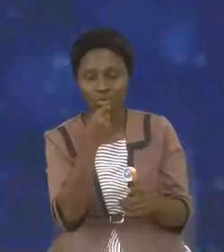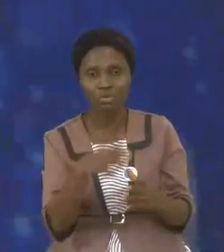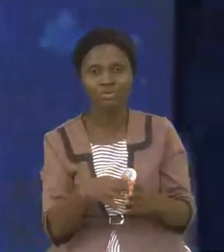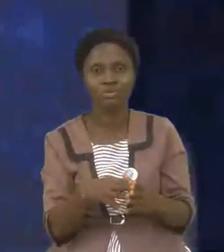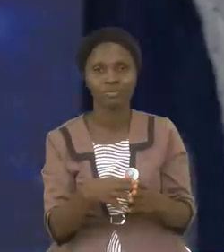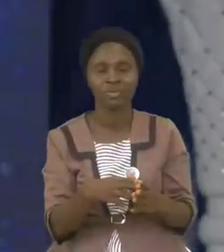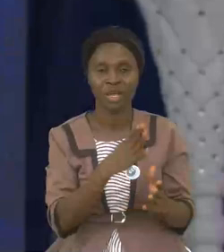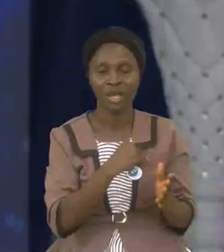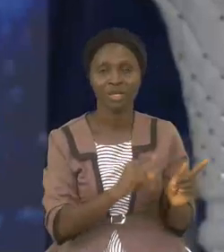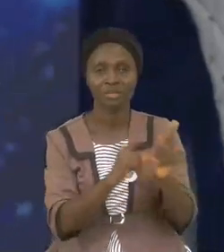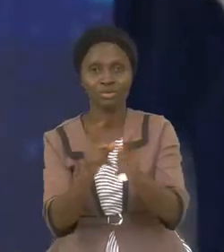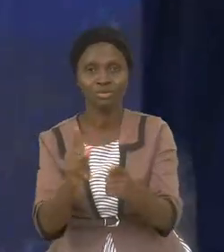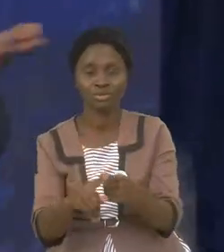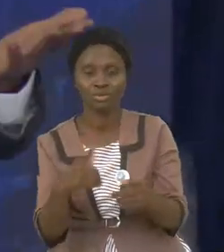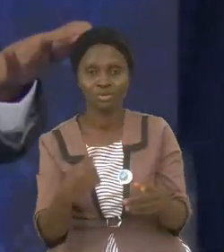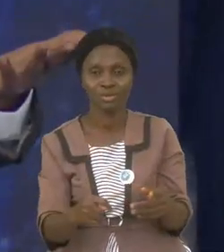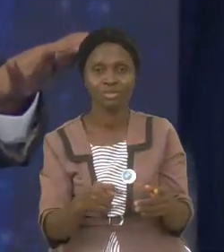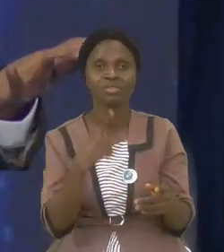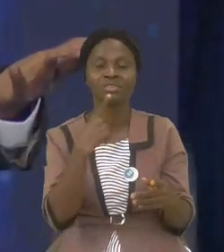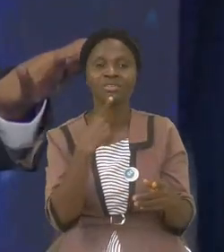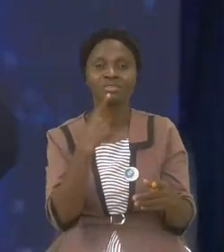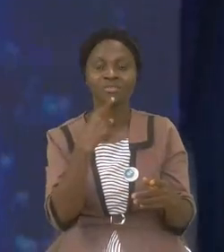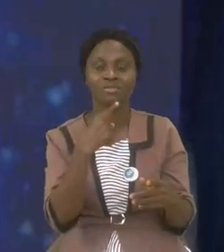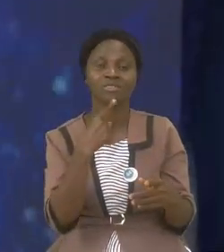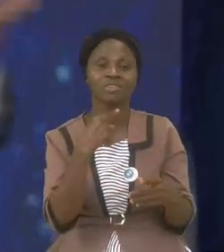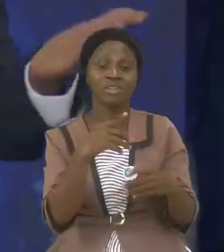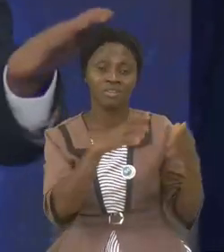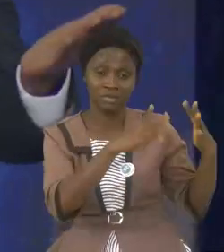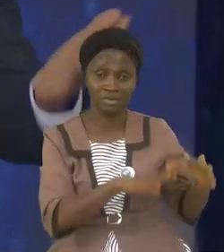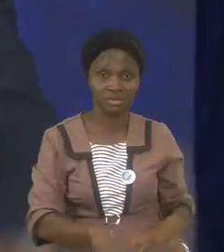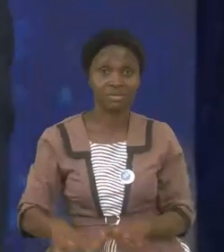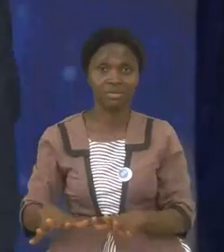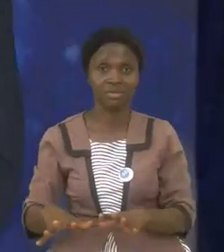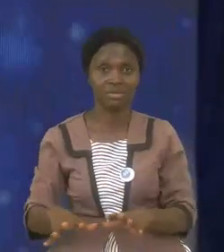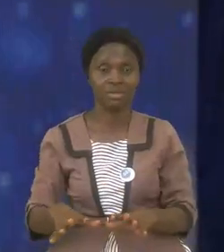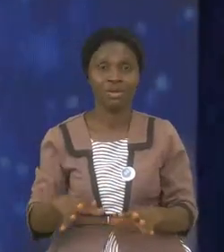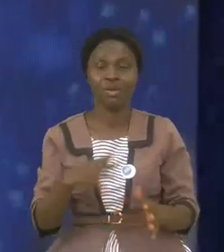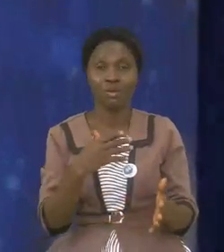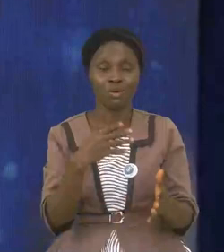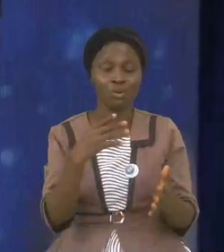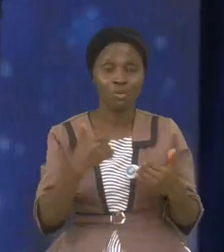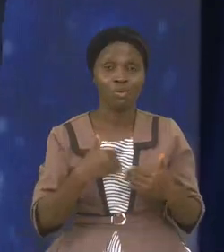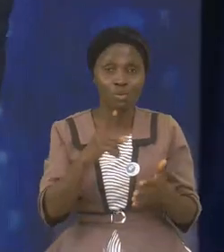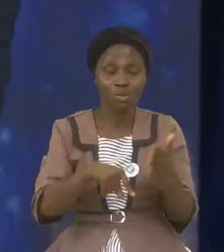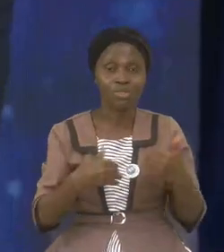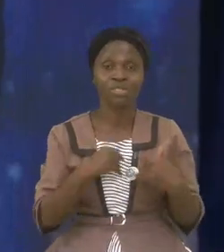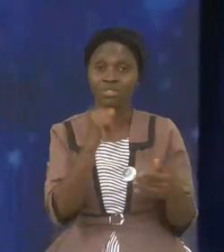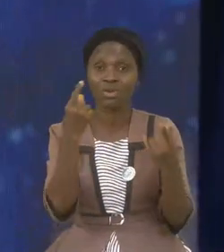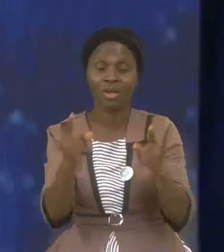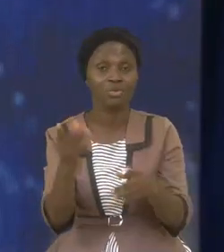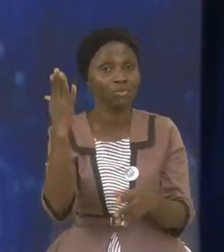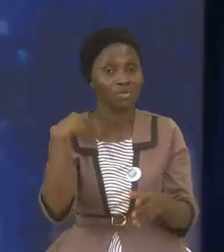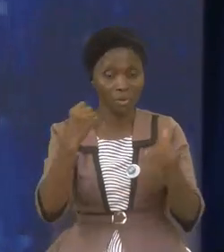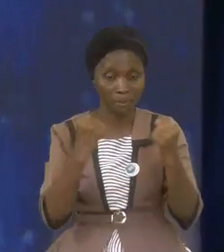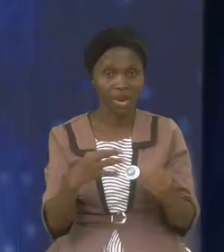ils s'accroissaient, Dieu appuyant leur témoignage. Ouais, ils sont allés à la mer Rouge, et ce qui ne